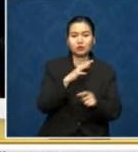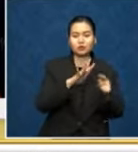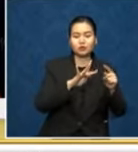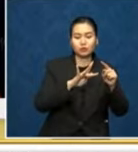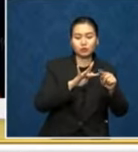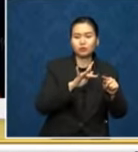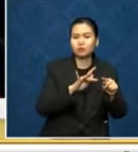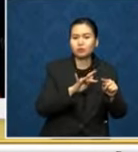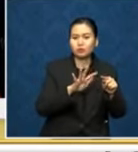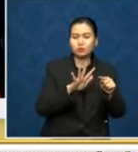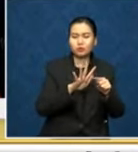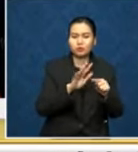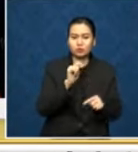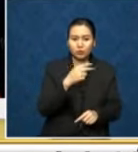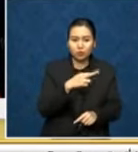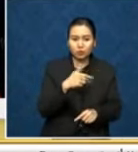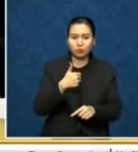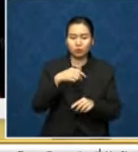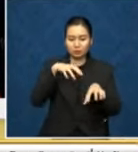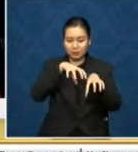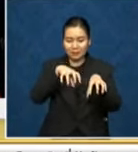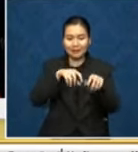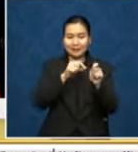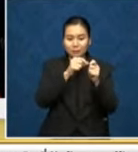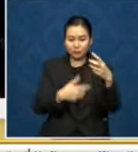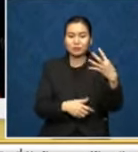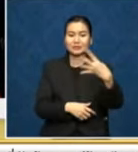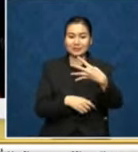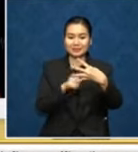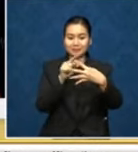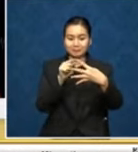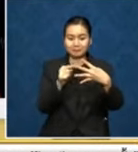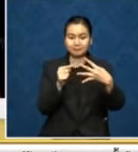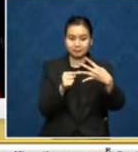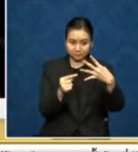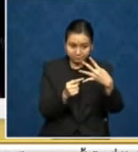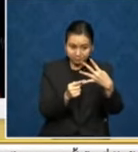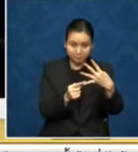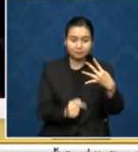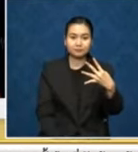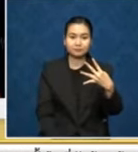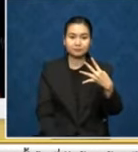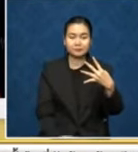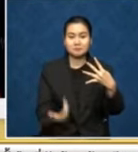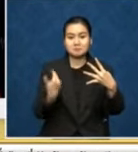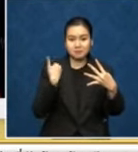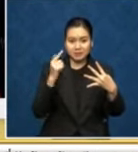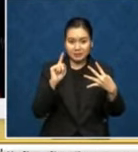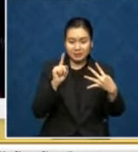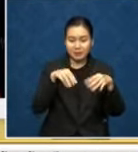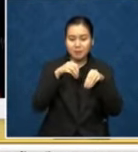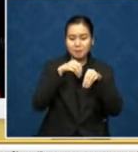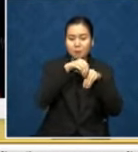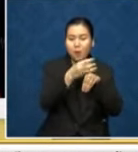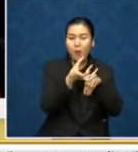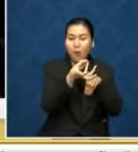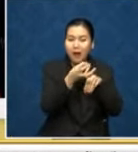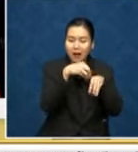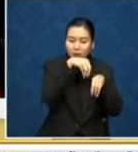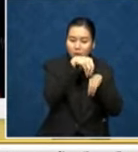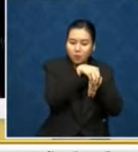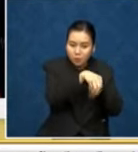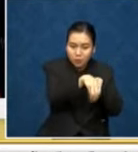ตำบลอ่างทอง3ตำบลน้ำแวน4ตำบลเชียงบานทั้ง4ตำบลมีพื้นที่ในการปลูกข้าวมากกว่า